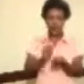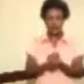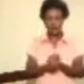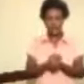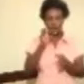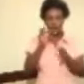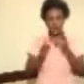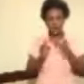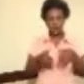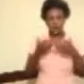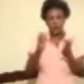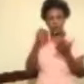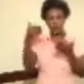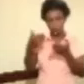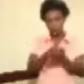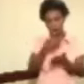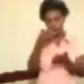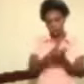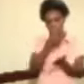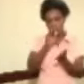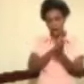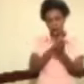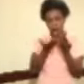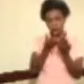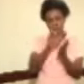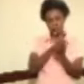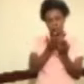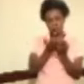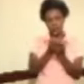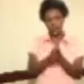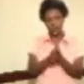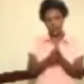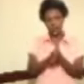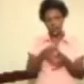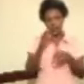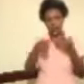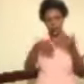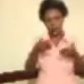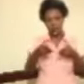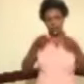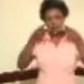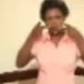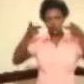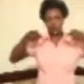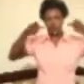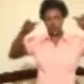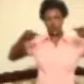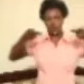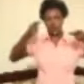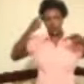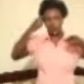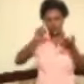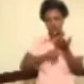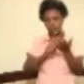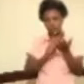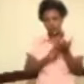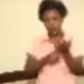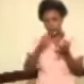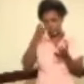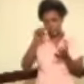constitution et m'écrire de A à Z, puis publier l'année passée dans le livre, plaidoyer pour une nouvelle